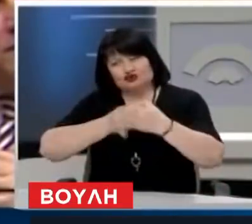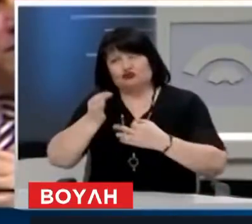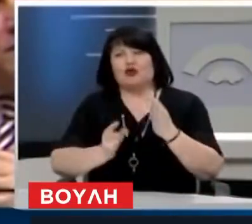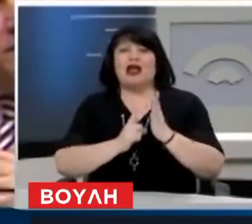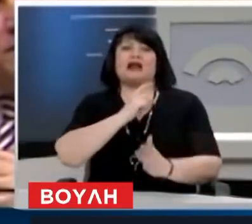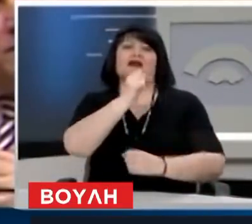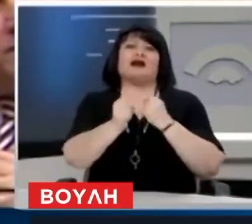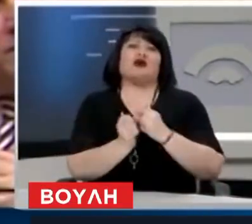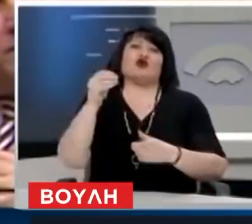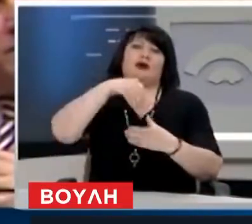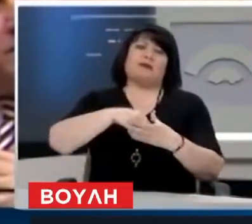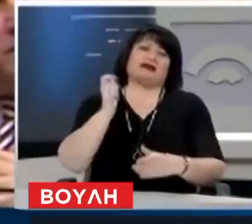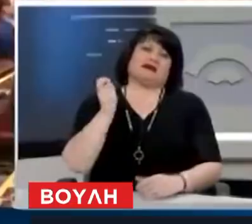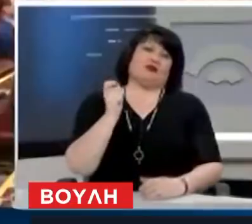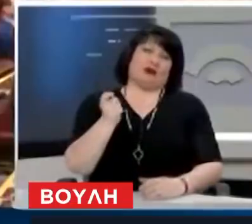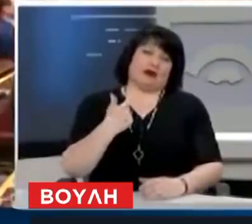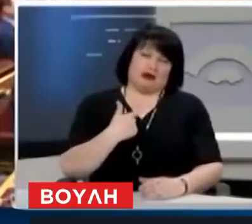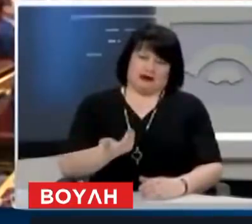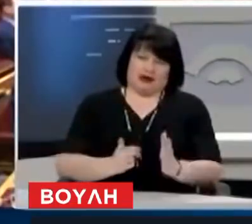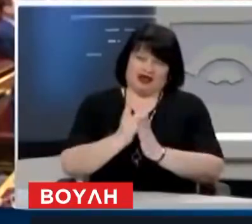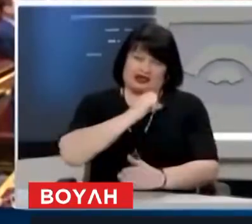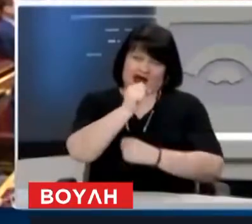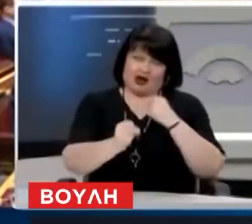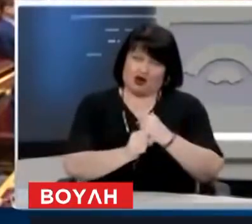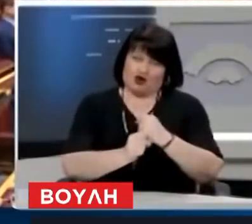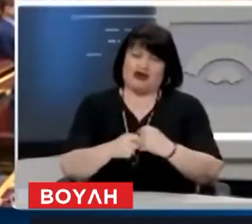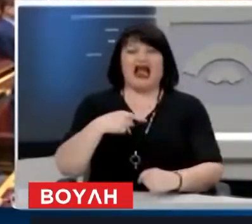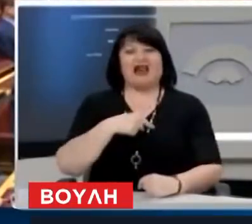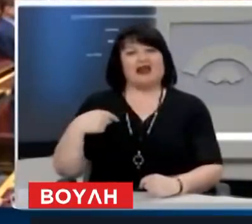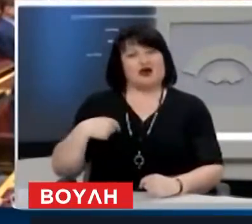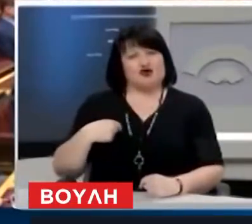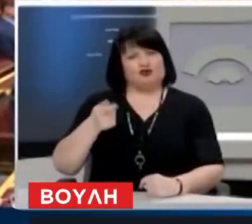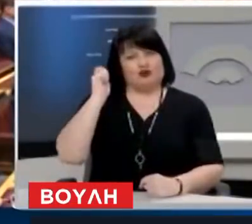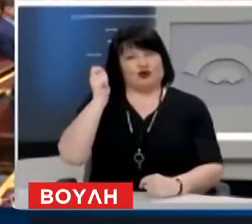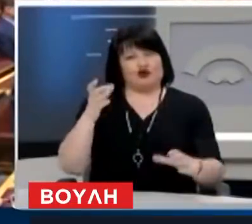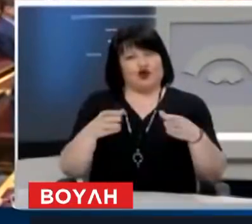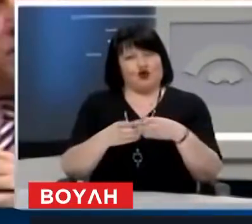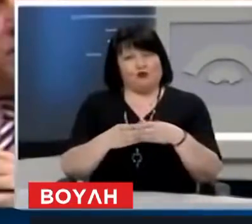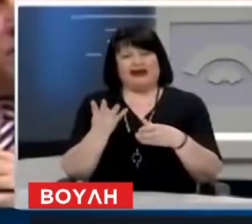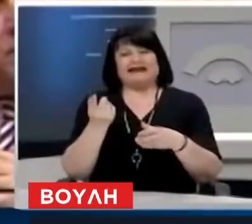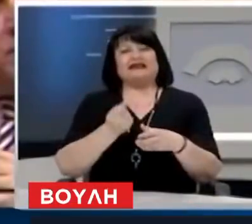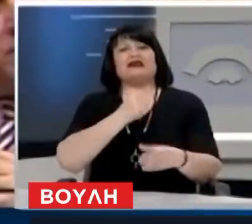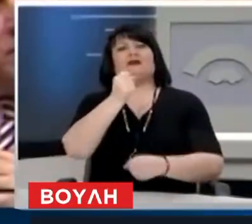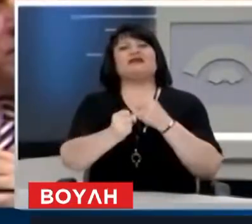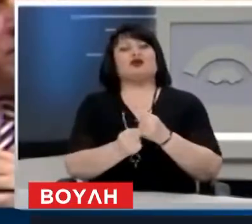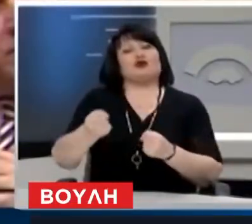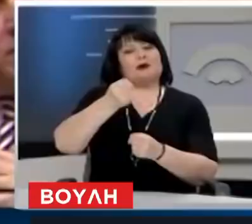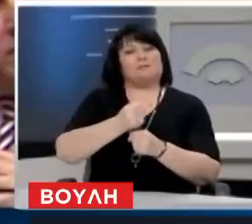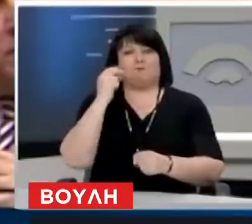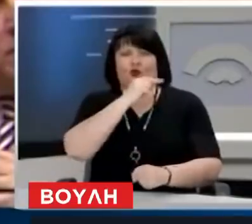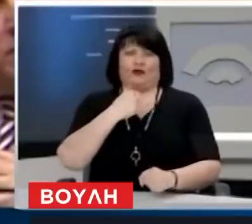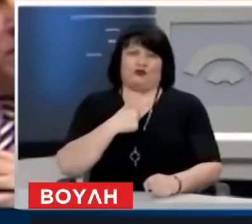11 χρόνια στην πολιτική ζωή του τόπου. 11 χρόνια αρχηγός κόμματος και 4,5 χρόνια πρωθυπουργός.